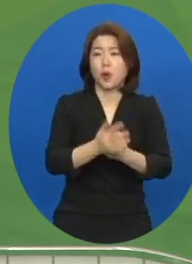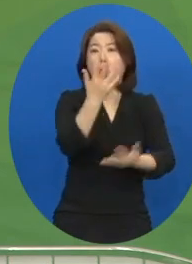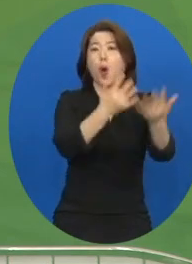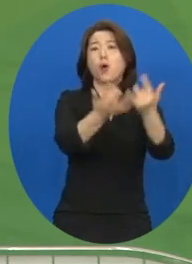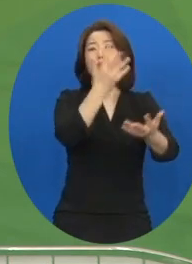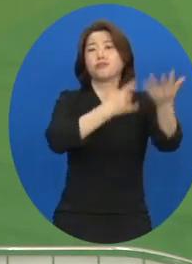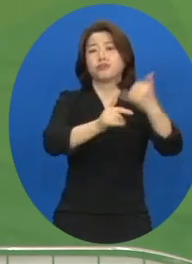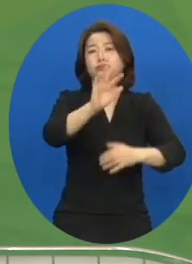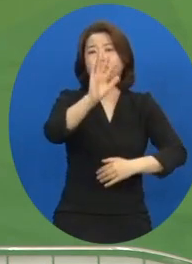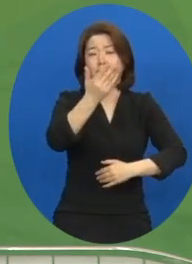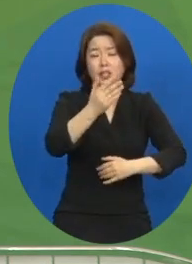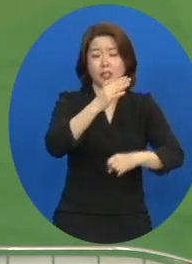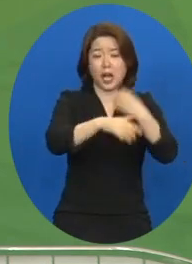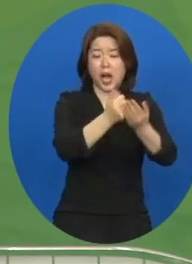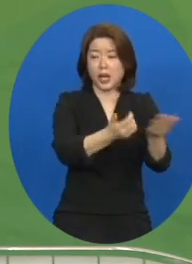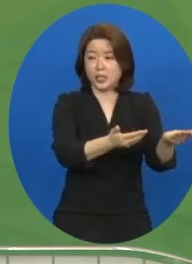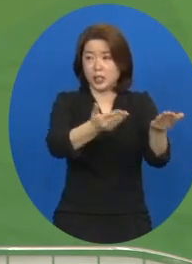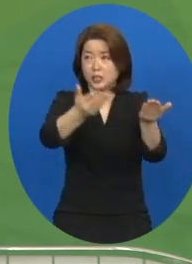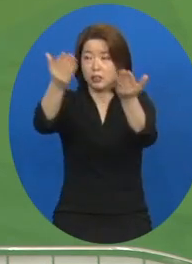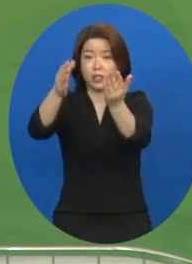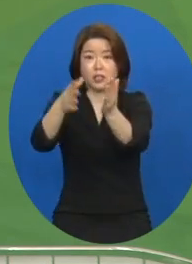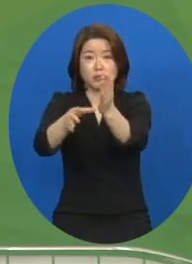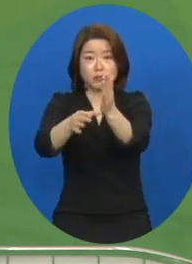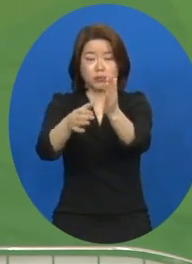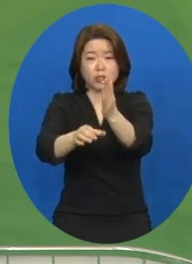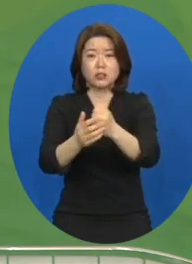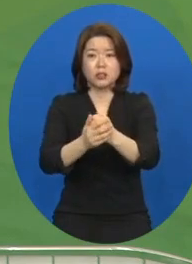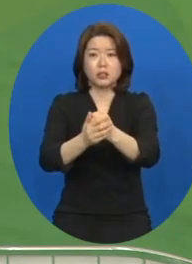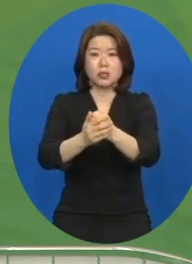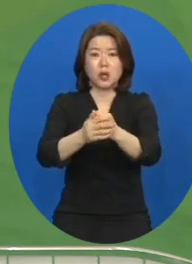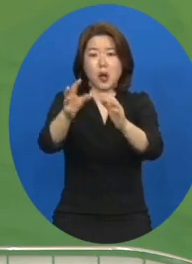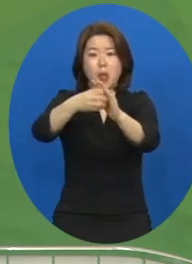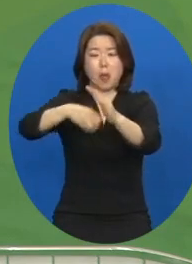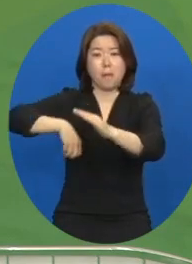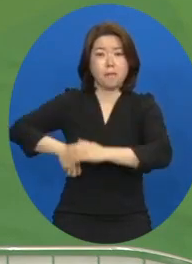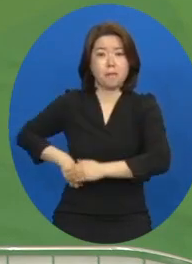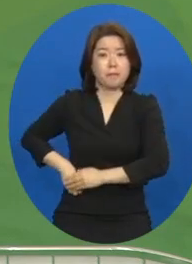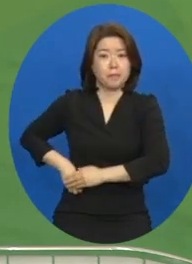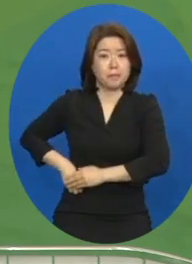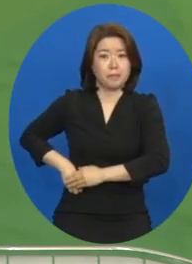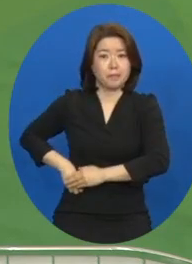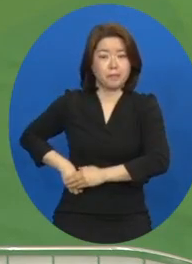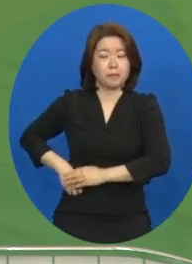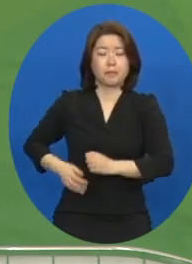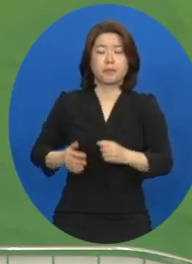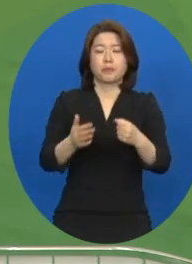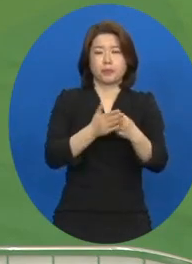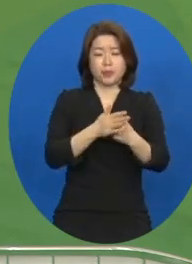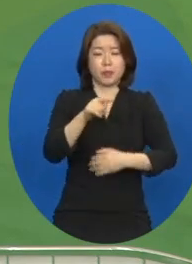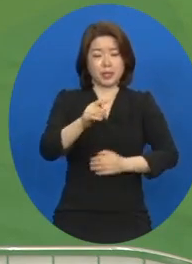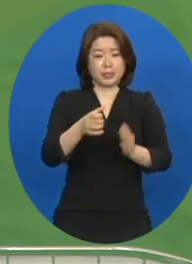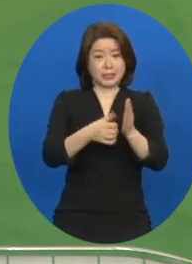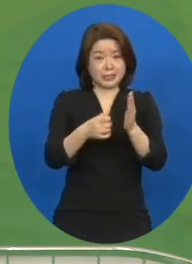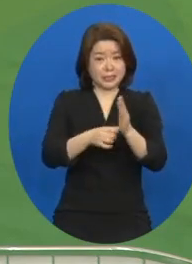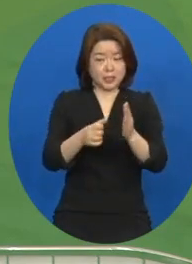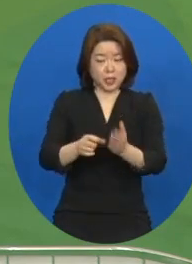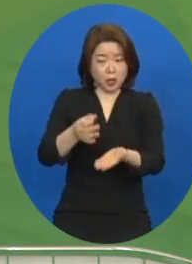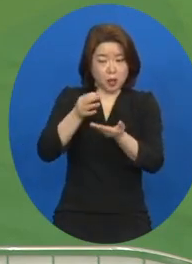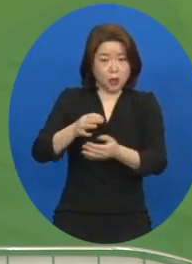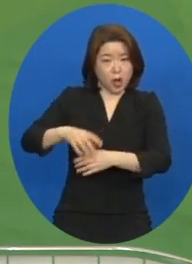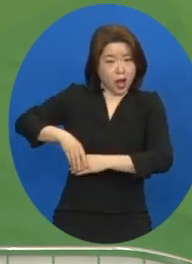불태워버려야 될 하나님께 드릴 재물을 가지고 있었던 겁니다. 그러니 그 재물을 가지고